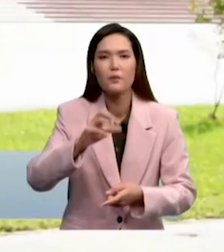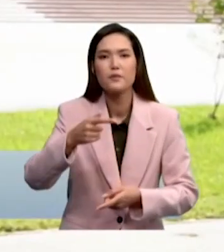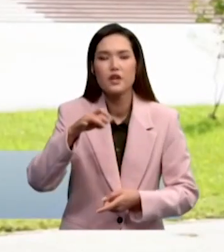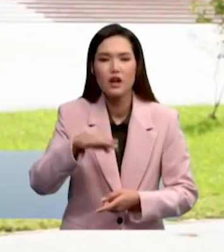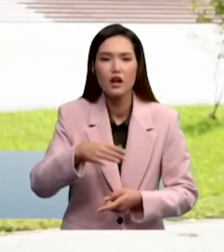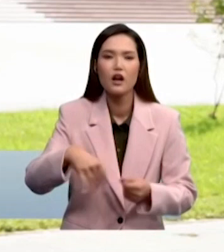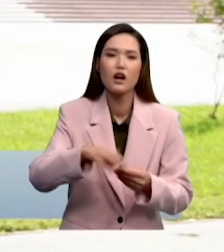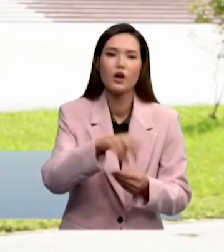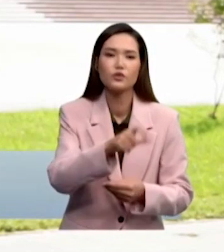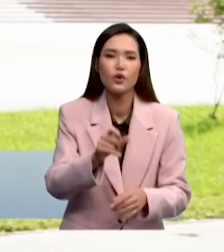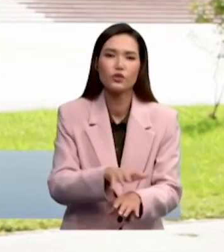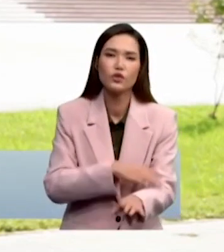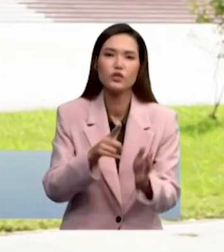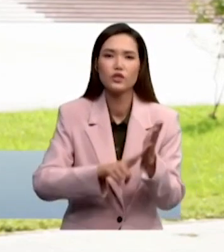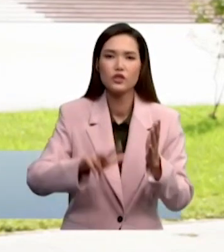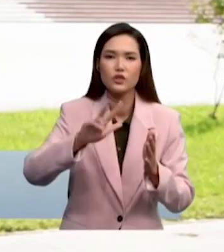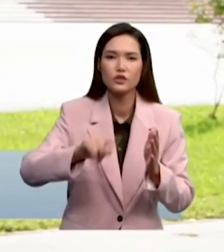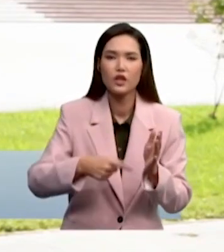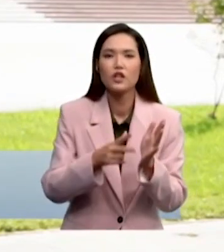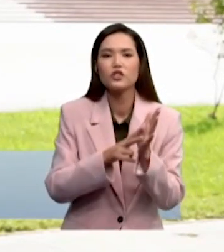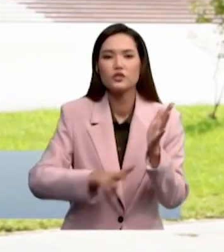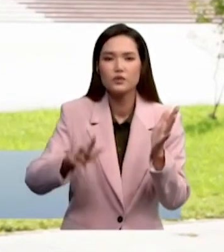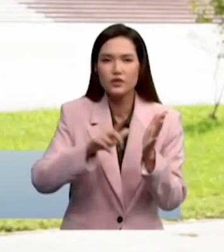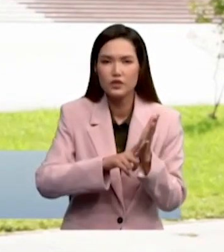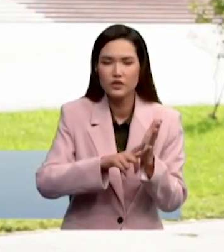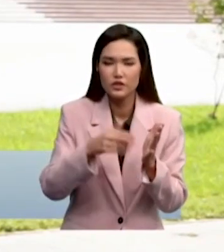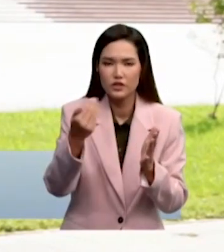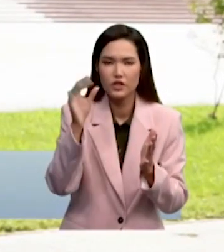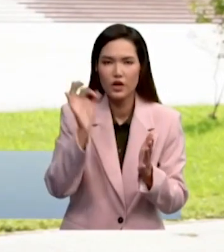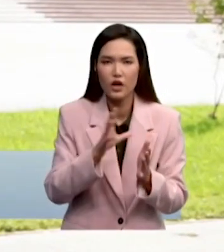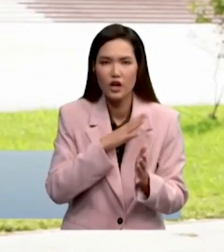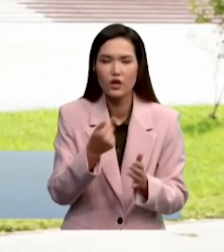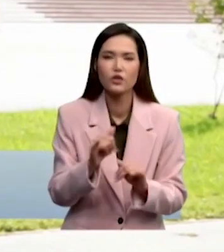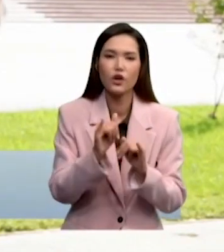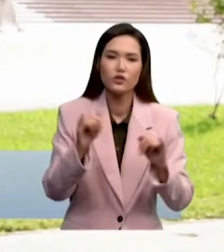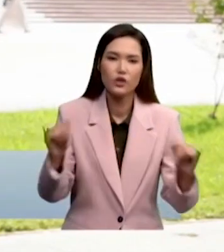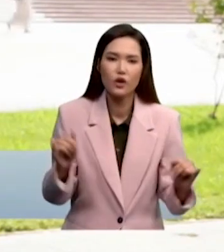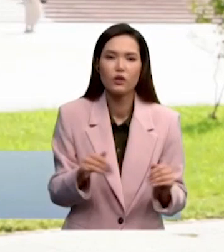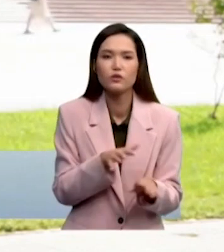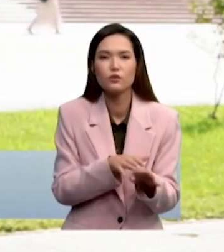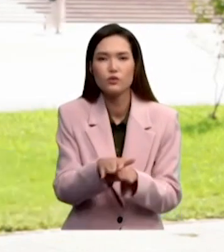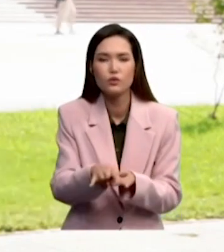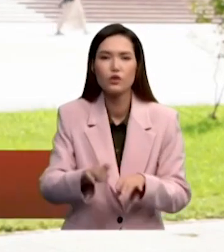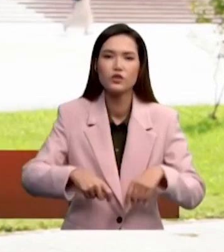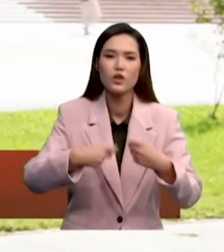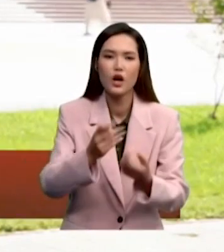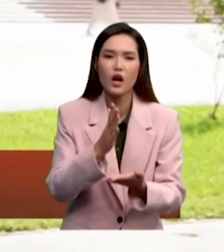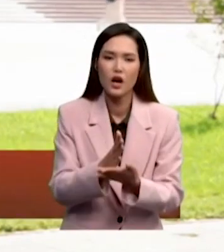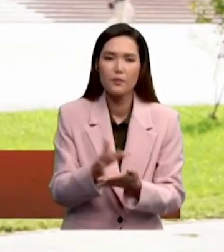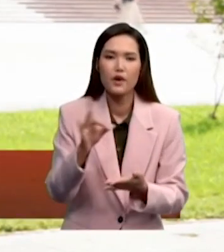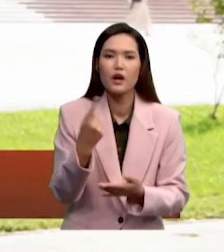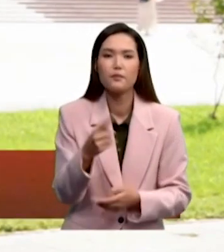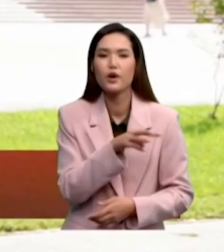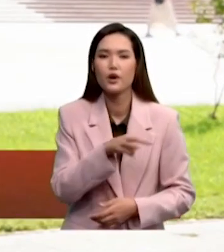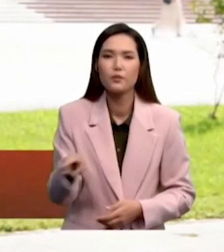сүру ұзақтығын 73-тен 78-ге дейін көтеру, жалпы ішкі өнімді 160 миллиард долларға жеткізу, жылына 1